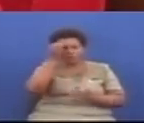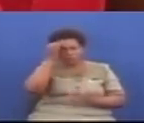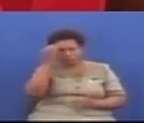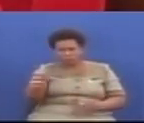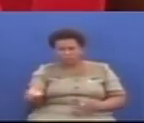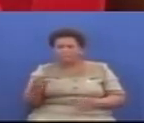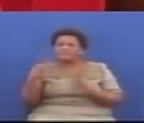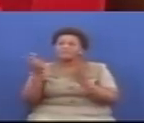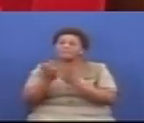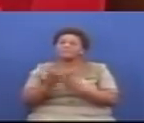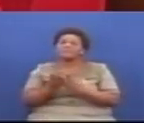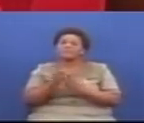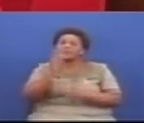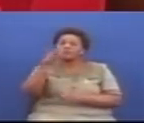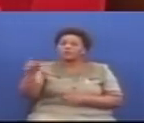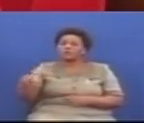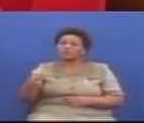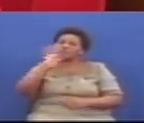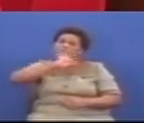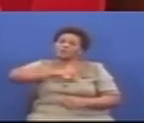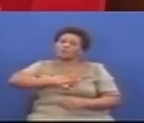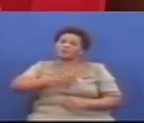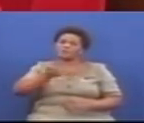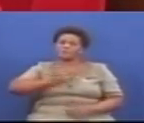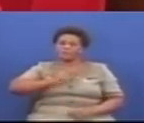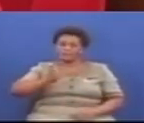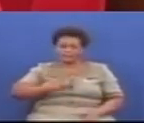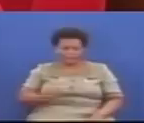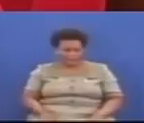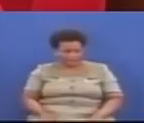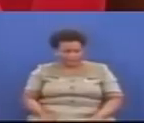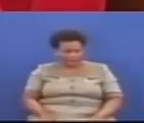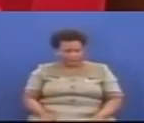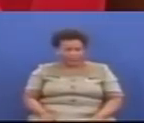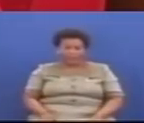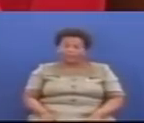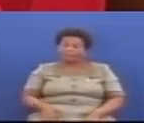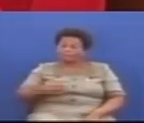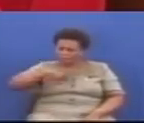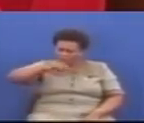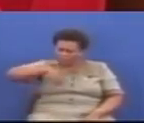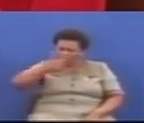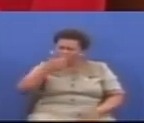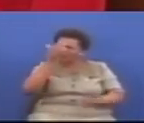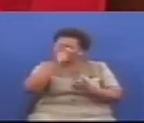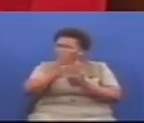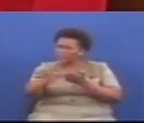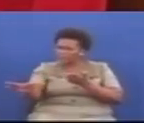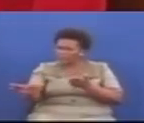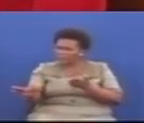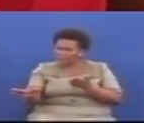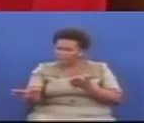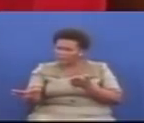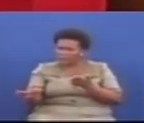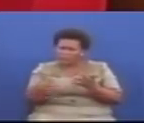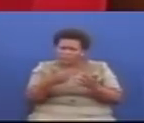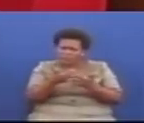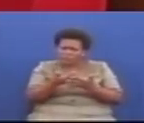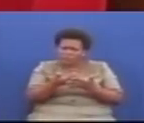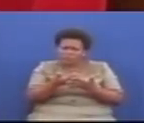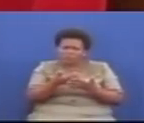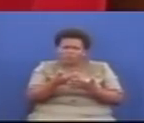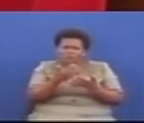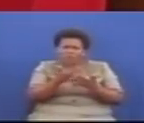kujiajiri wenyewe. Na lengo kubwa Mheshimiwa Spika, nilikuwa na mimi nashangaa ni kwa sababu gani, what is the uniqueness ya hiki